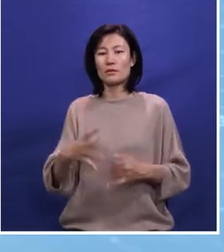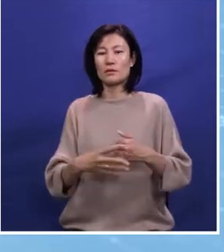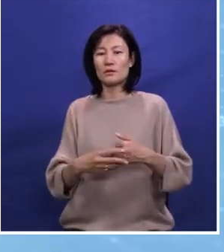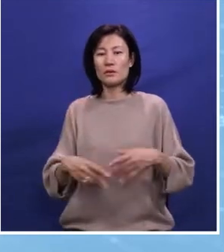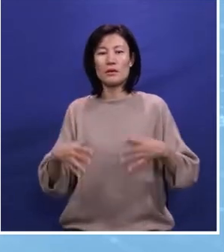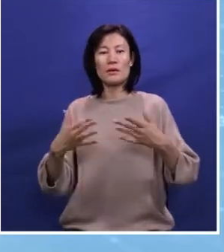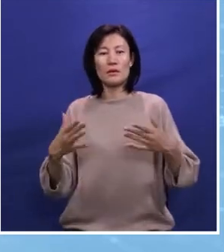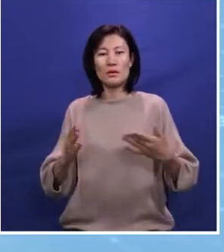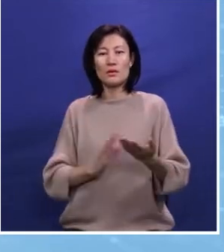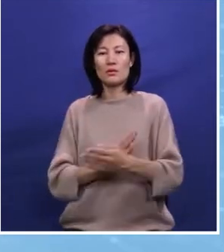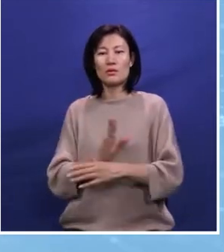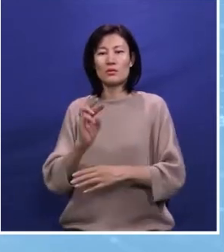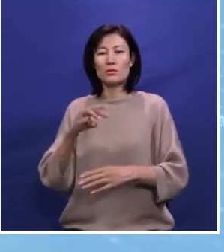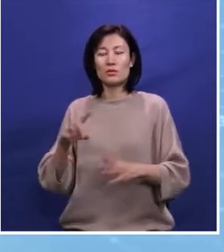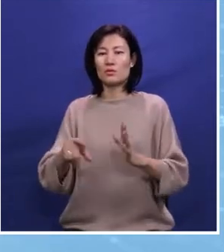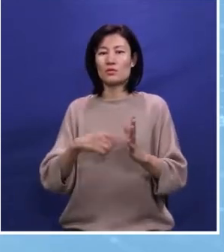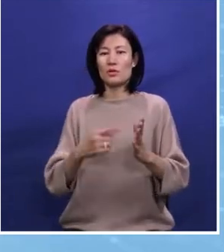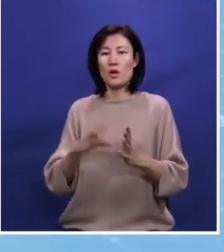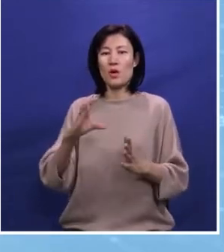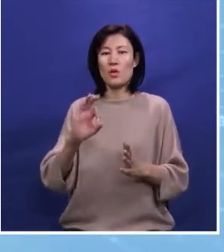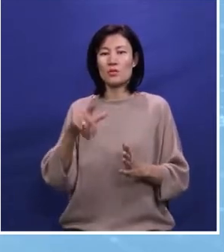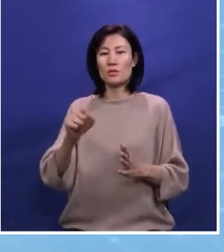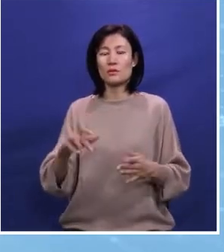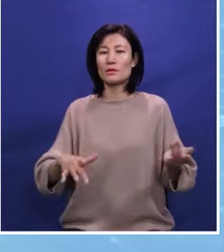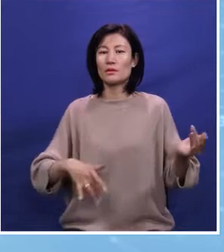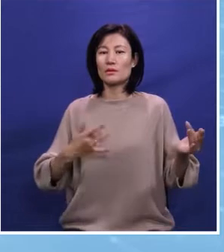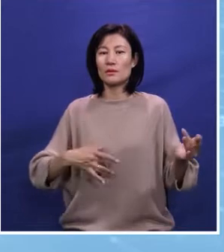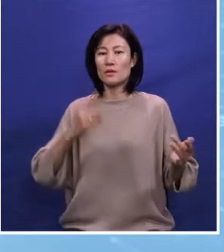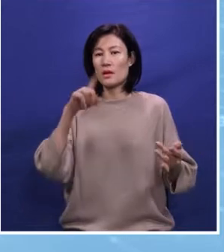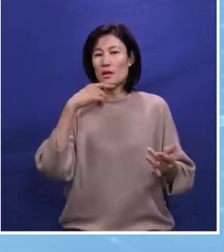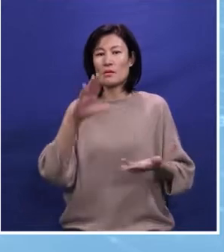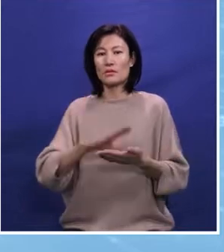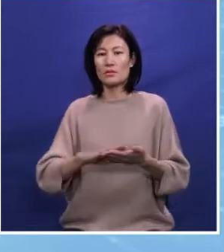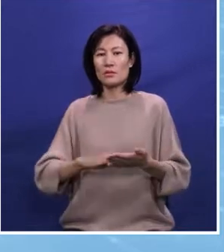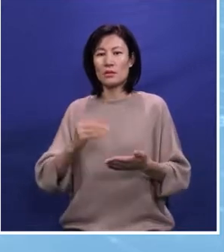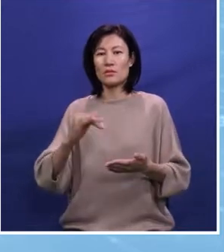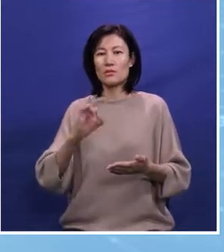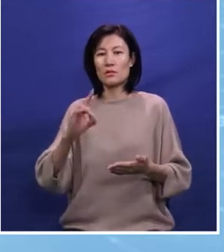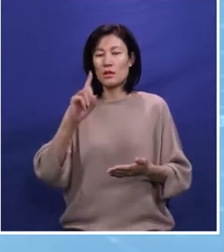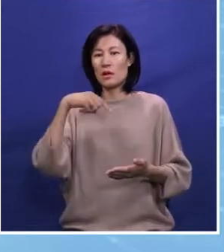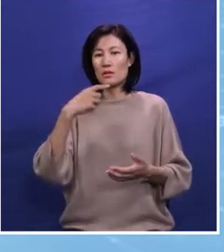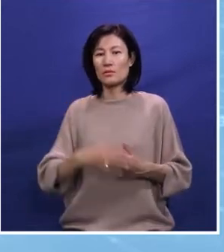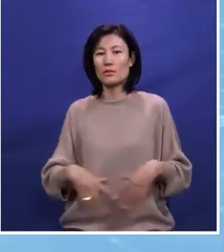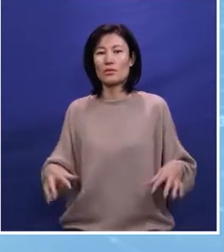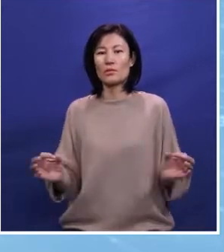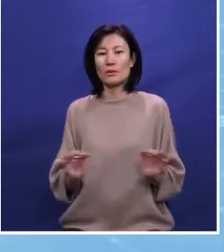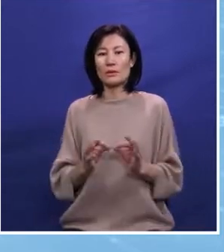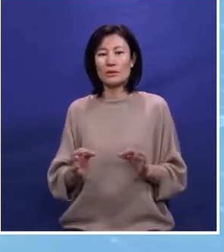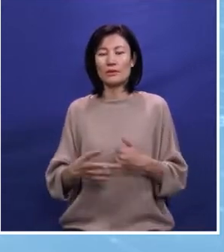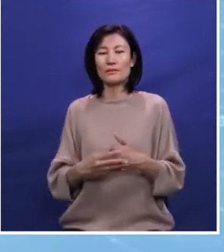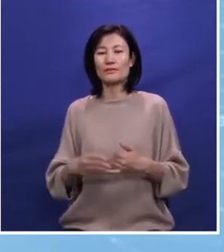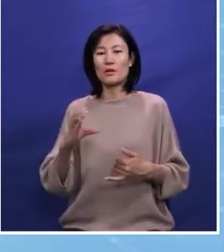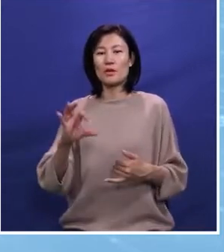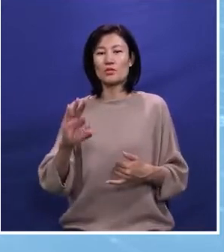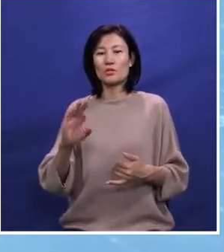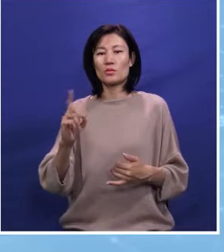жерлер туризмді сұранып тұр. Созаққа барсаң күйшімін деме деп, жазушы Мұхтар Әуезов айтқандай, өнер қонған өлкеден